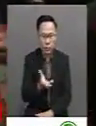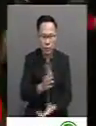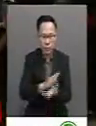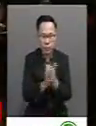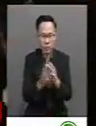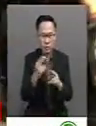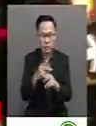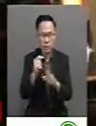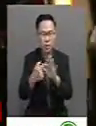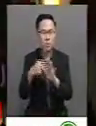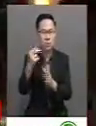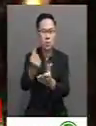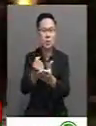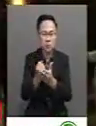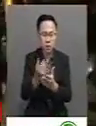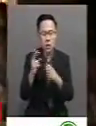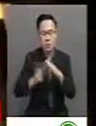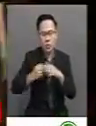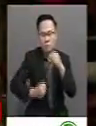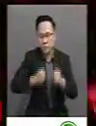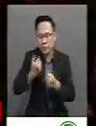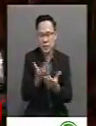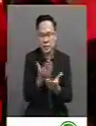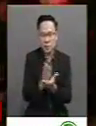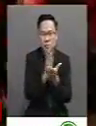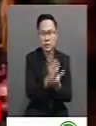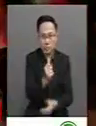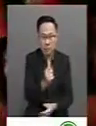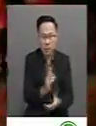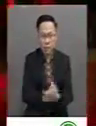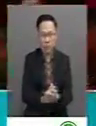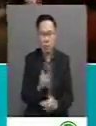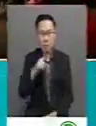นบอดี้สแลมเข้ามาช่วยเหลือนายแพทย์ปิยะสกลก็บอกนะคะว่าใ